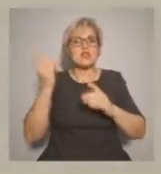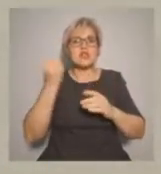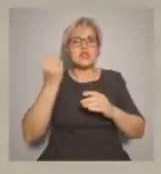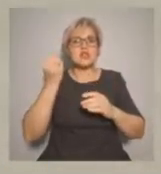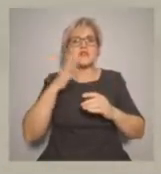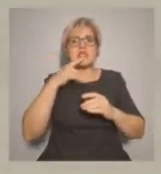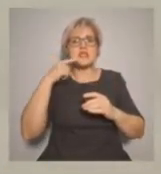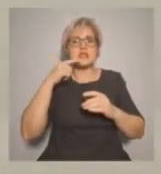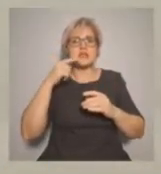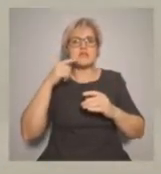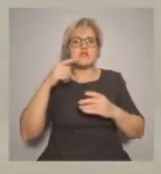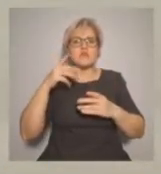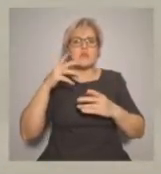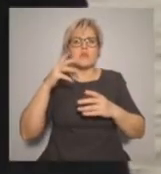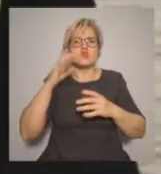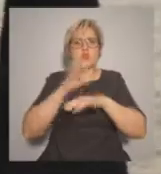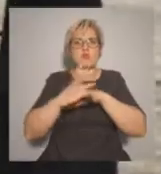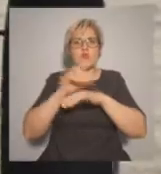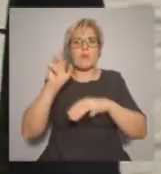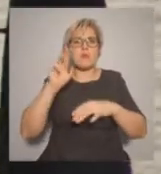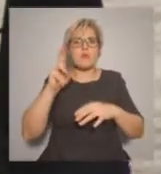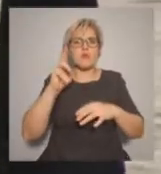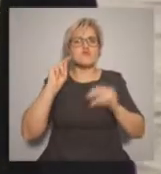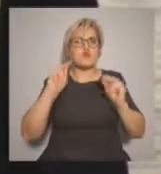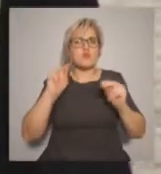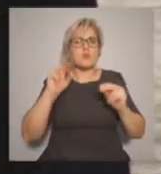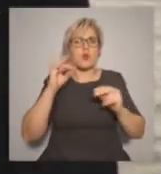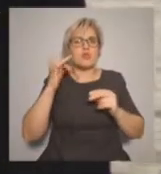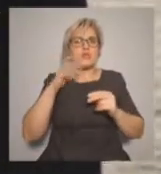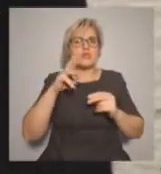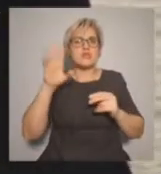маяка в честь покровителя всех путешествующих, святителя Николая Чудотворца.